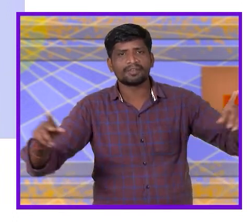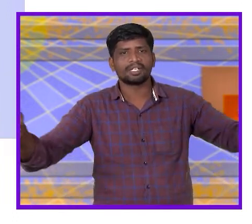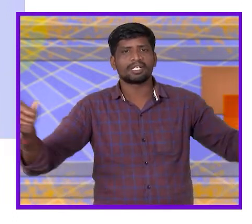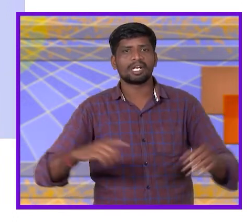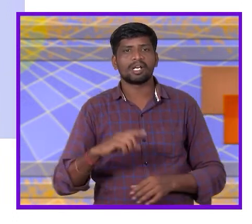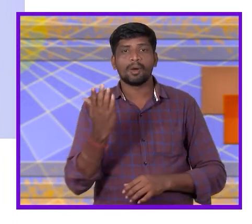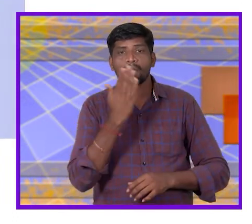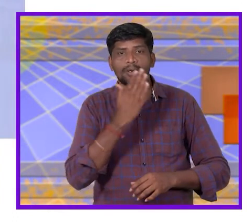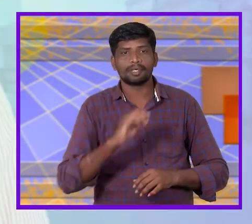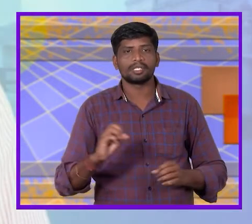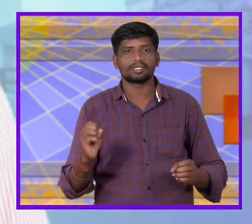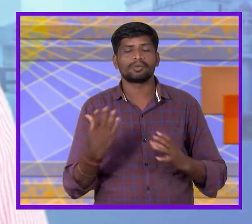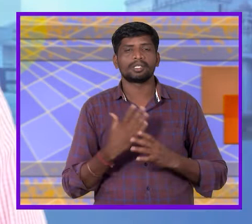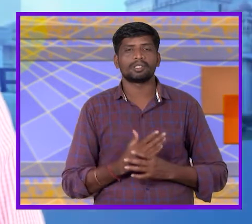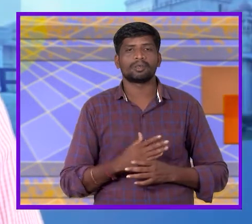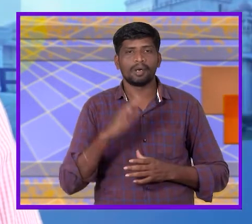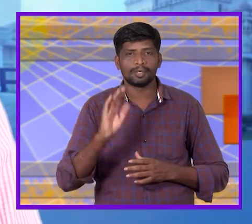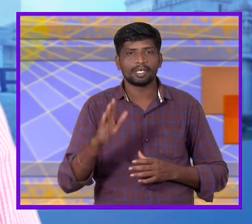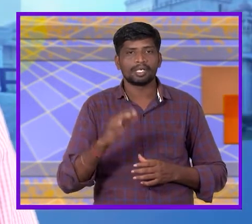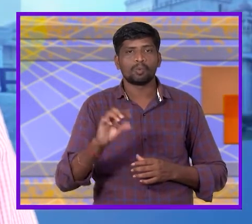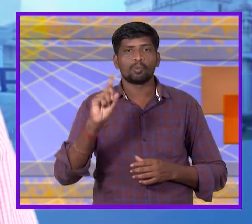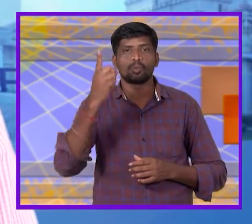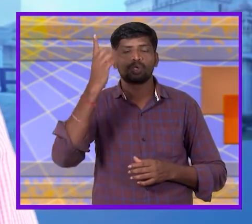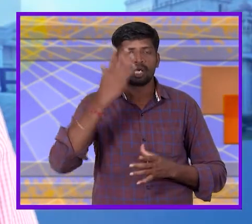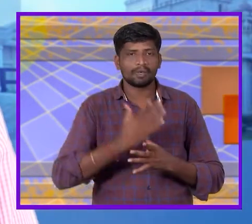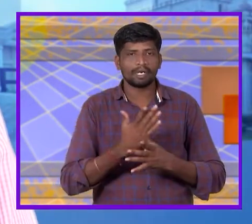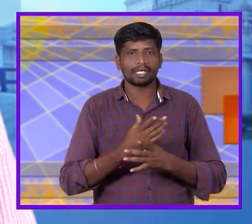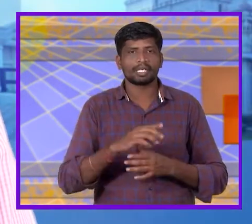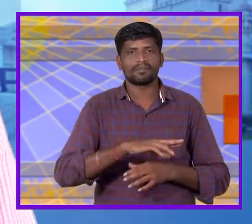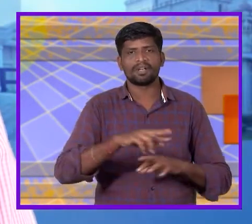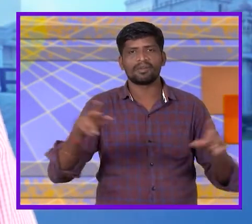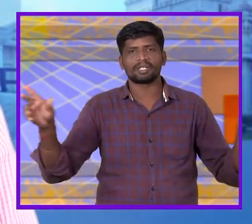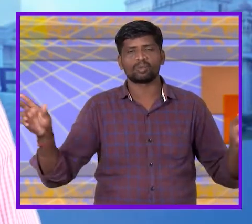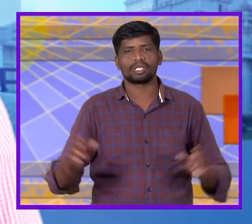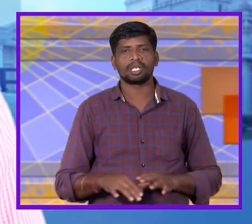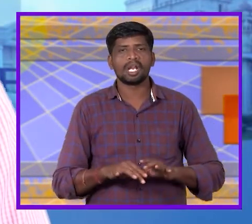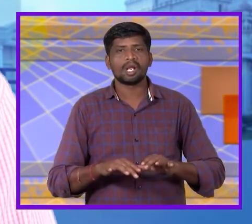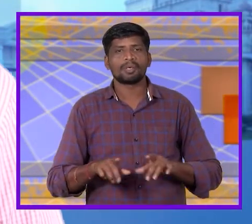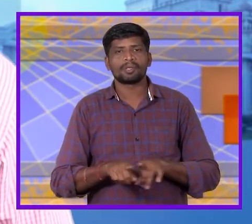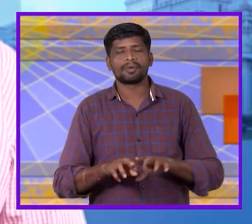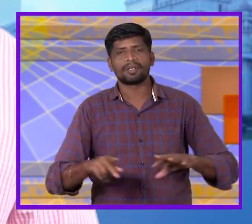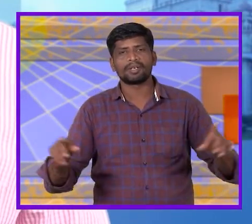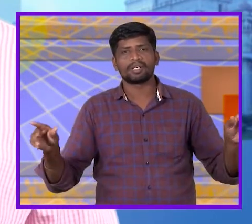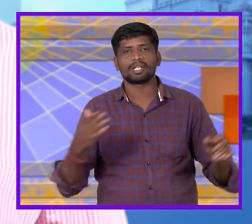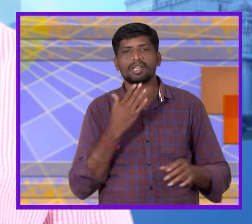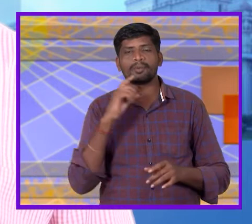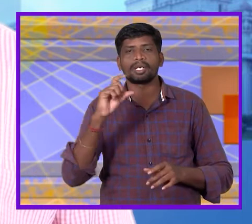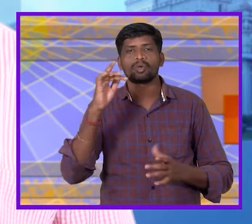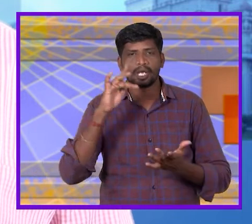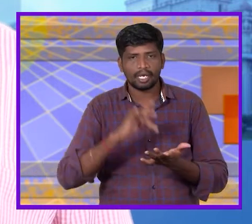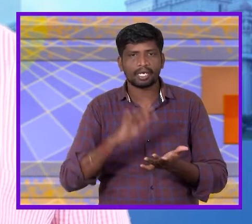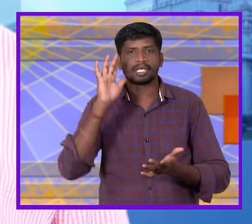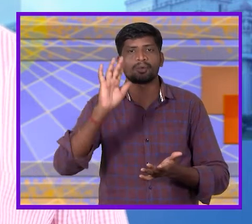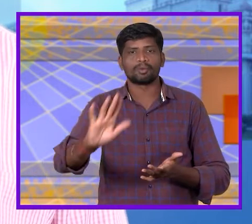செய்ய வேண்டும் என்று ஒரு தலையாய நோக்கத்தோடு பல துறைகள் மூலம் கல்வி பணியானது தஞ்சை தமிழ்